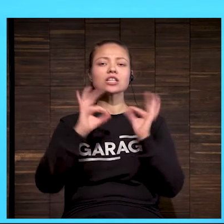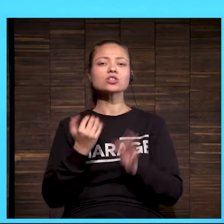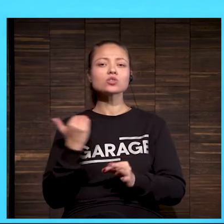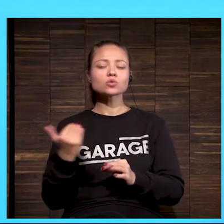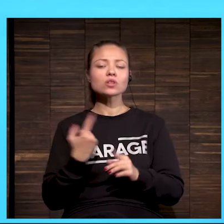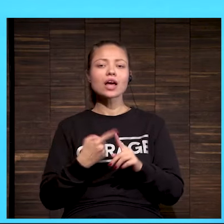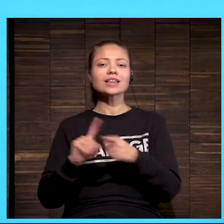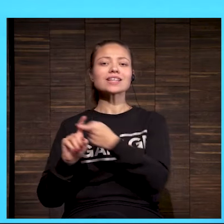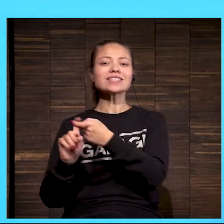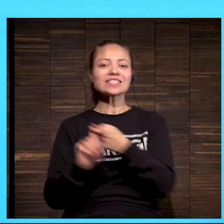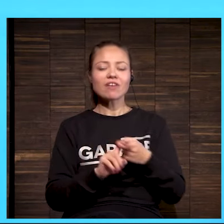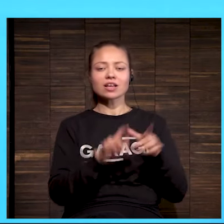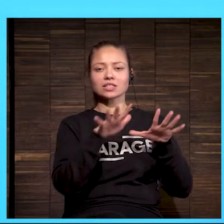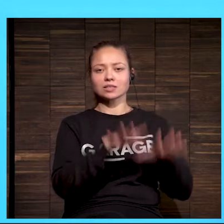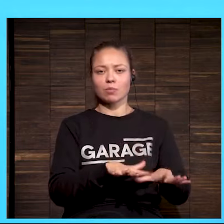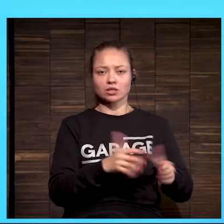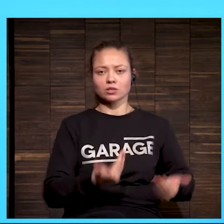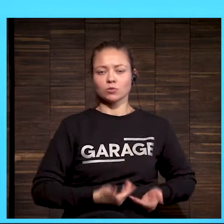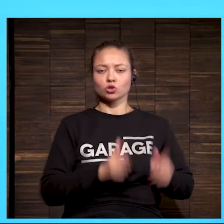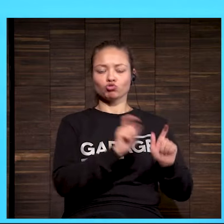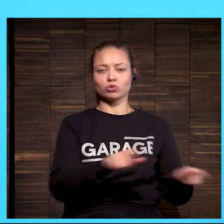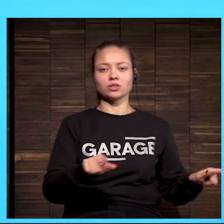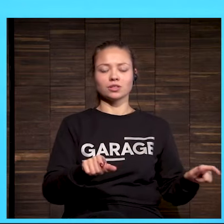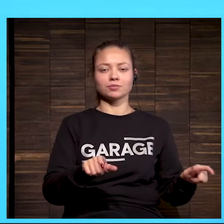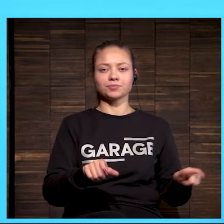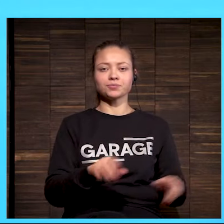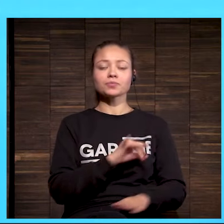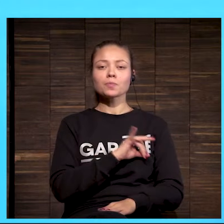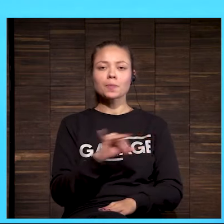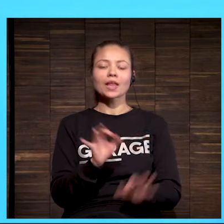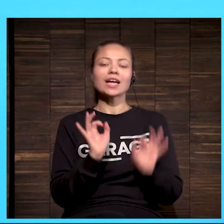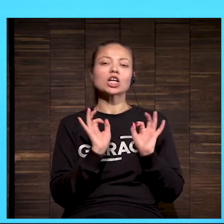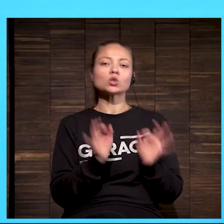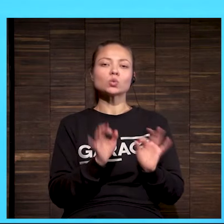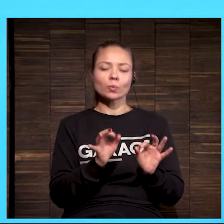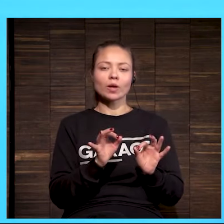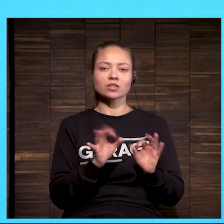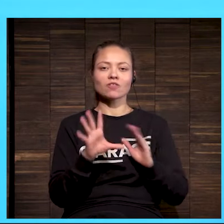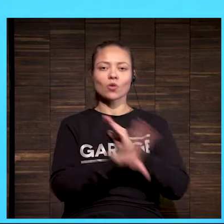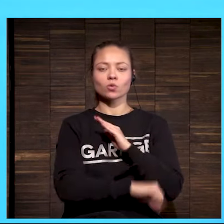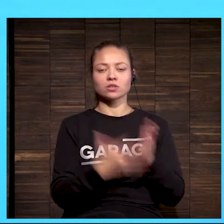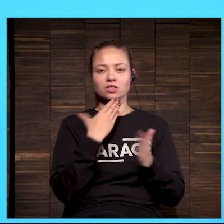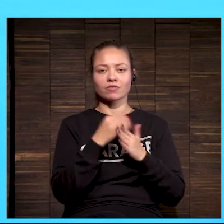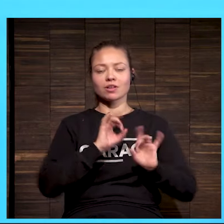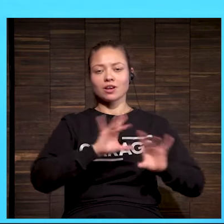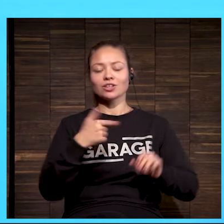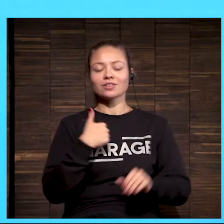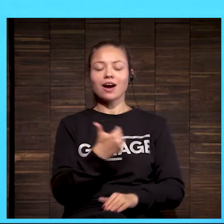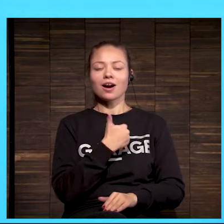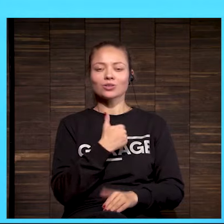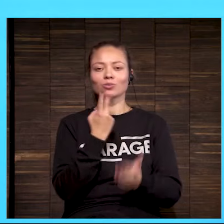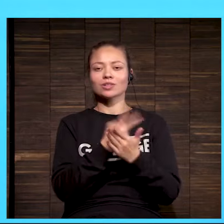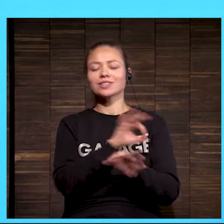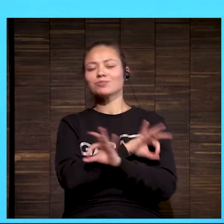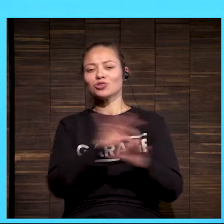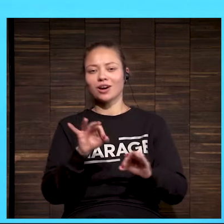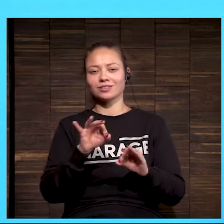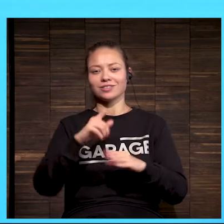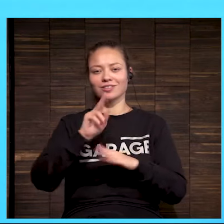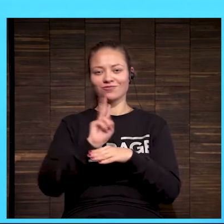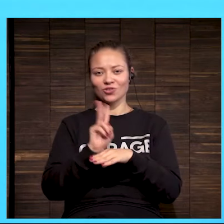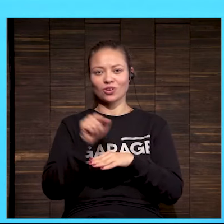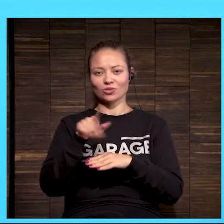эта связь с местными жителями и разумеется в конце своей речи я хочу вам показать замечательно видео которое мы сняли